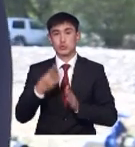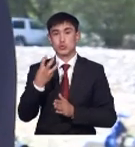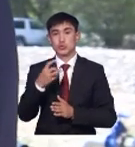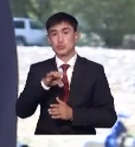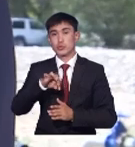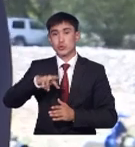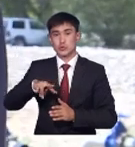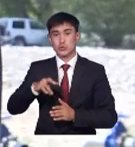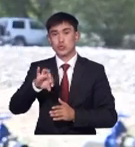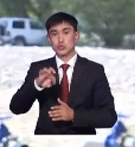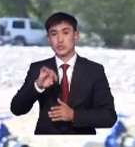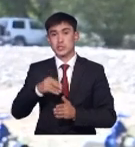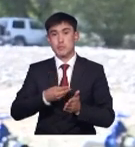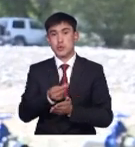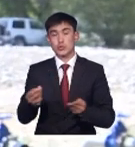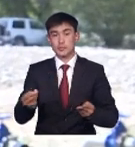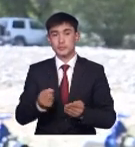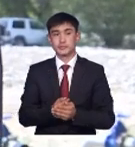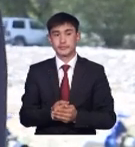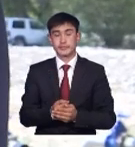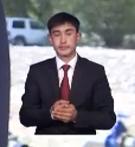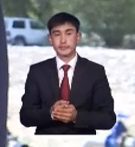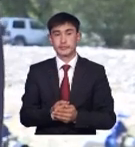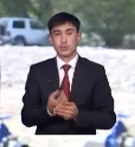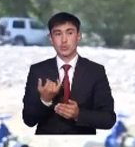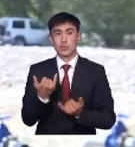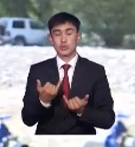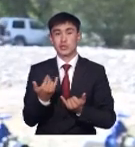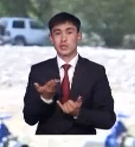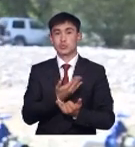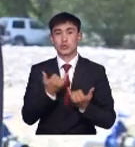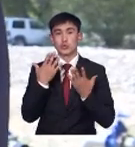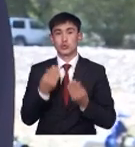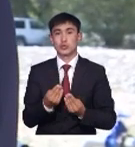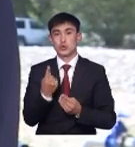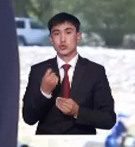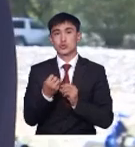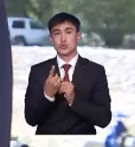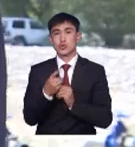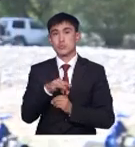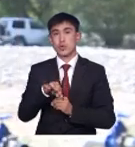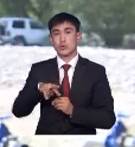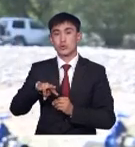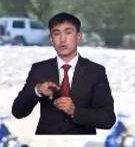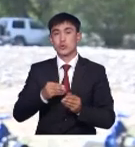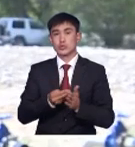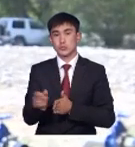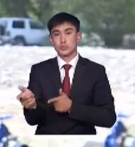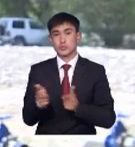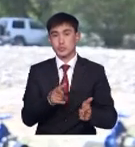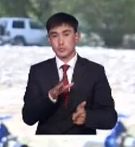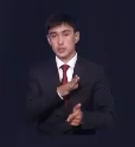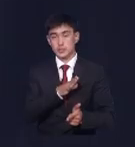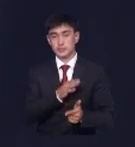миллион субсидия беру, оның қазір бүгінгі күнге 112 миллионы осы